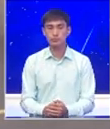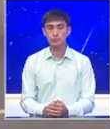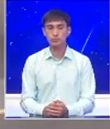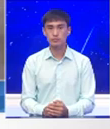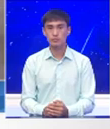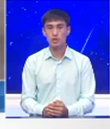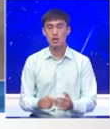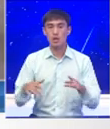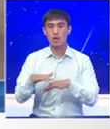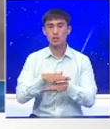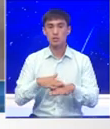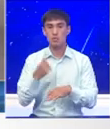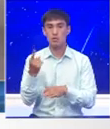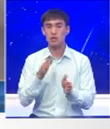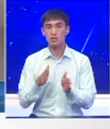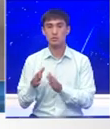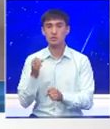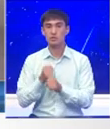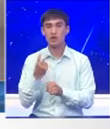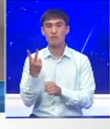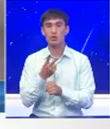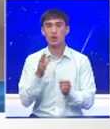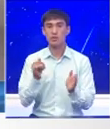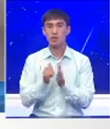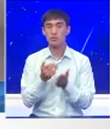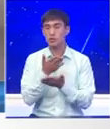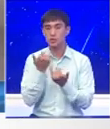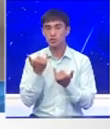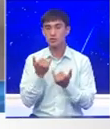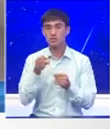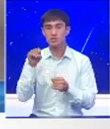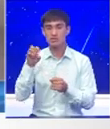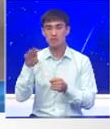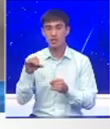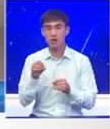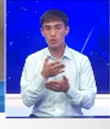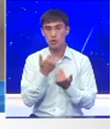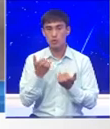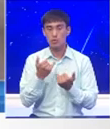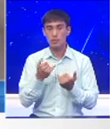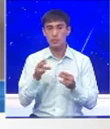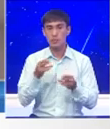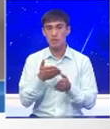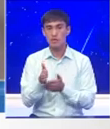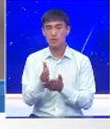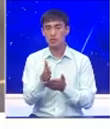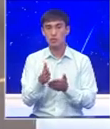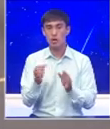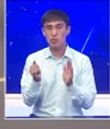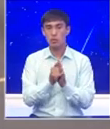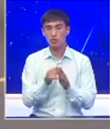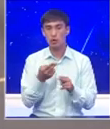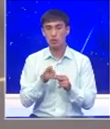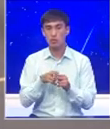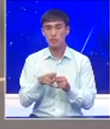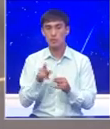этапу все сделано, по второму этапу не установлено еще светосигнальное оборудование, аэронавигационное оборудование, которое должно, значит,